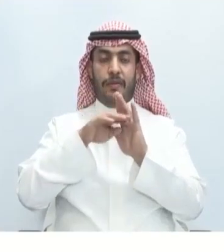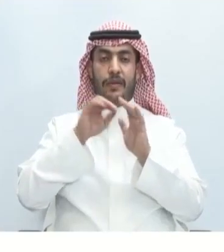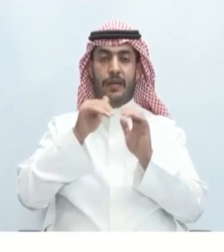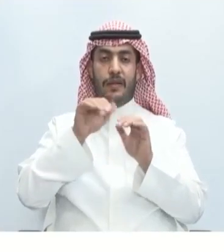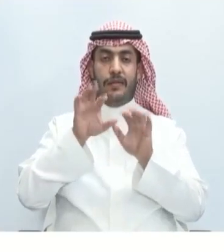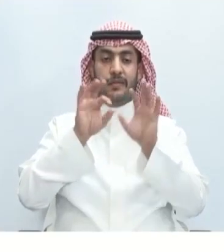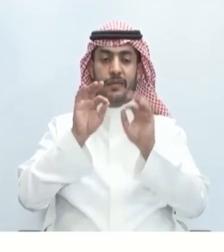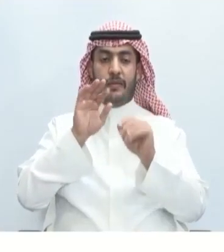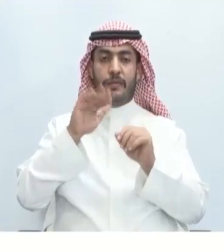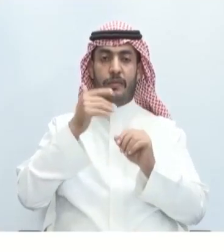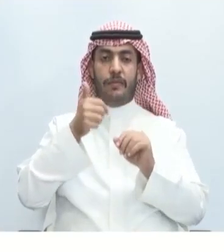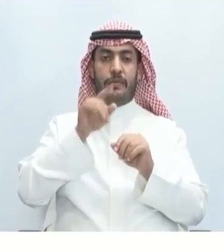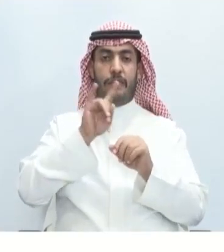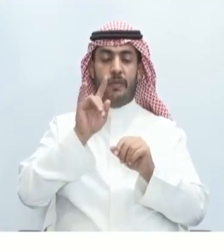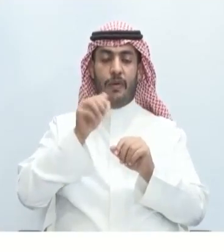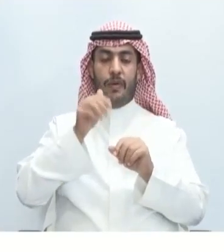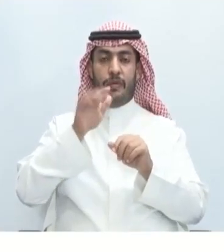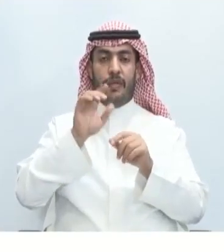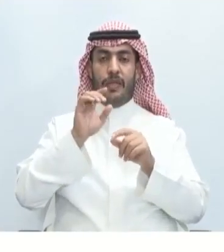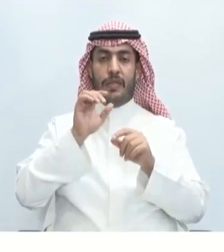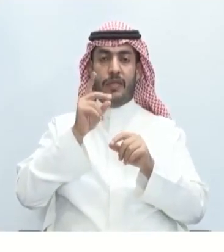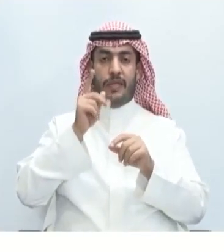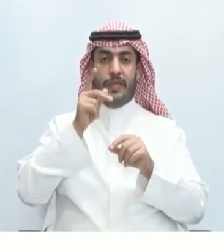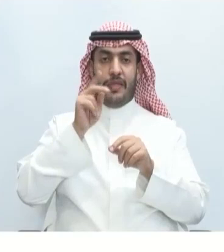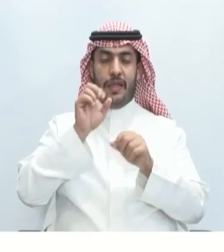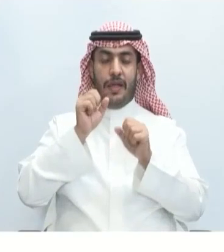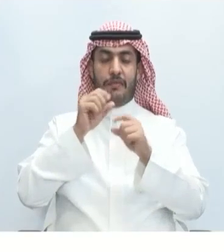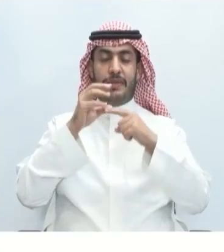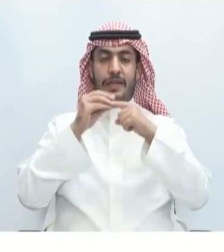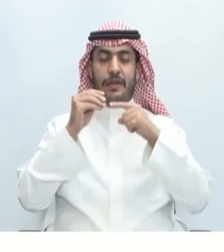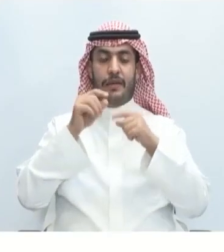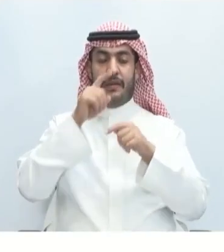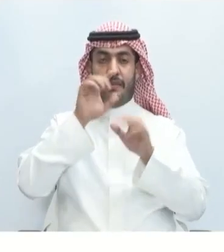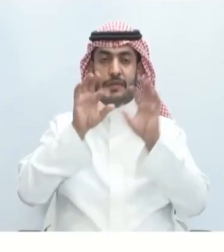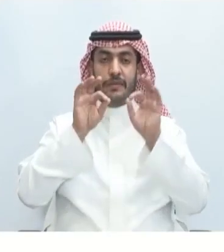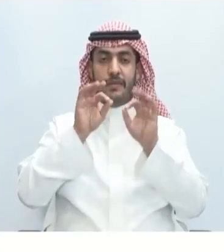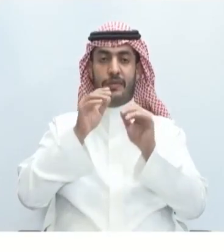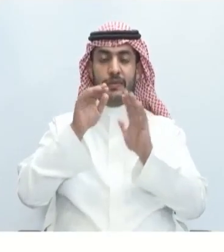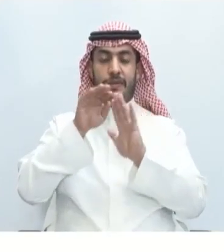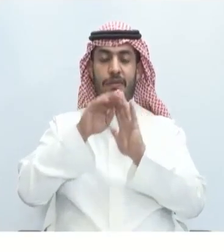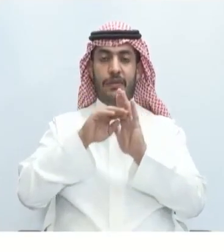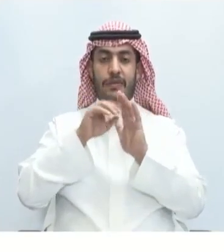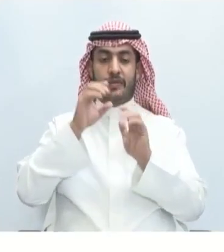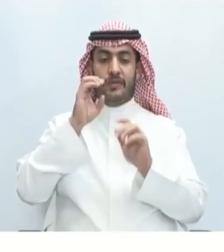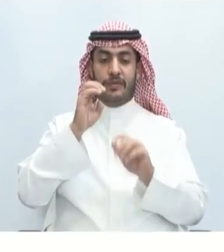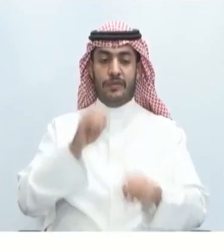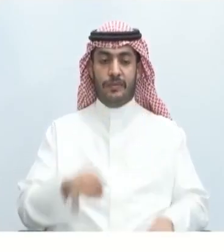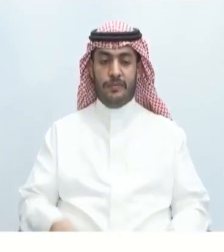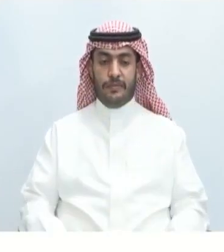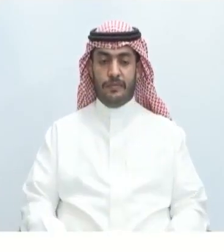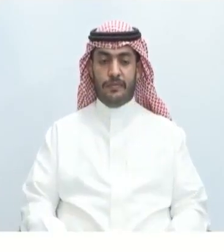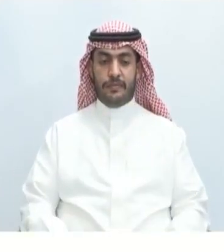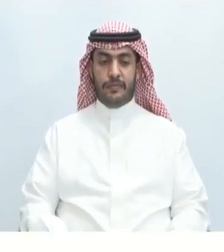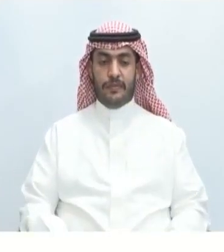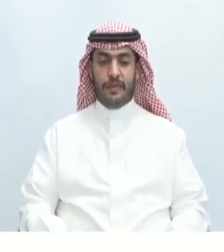الخيار وايضا انها لا يوجد طاقه سلبيه وبالتاكيد سنحدد السمبل الجي